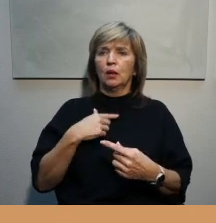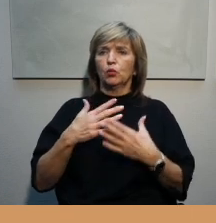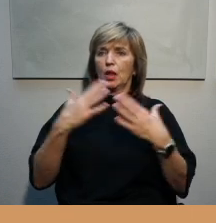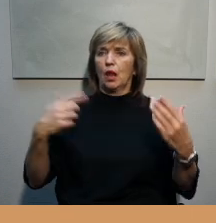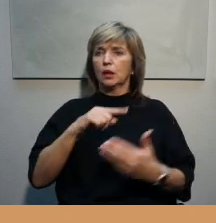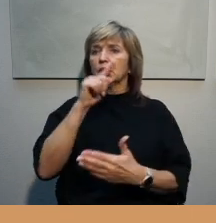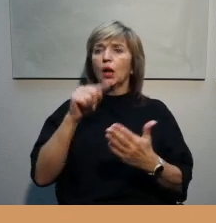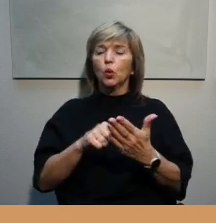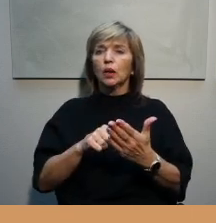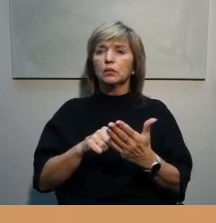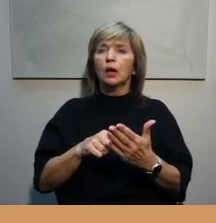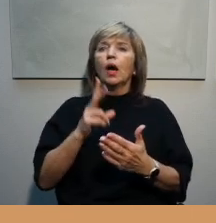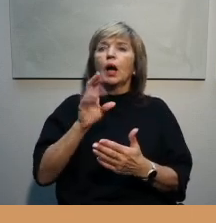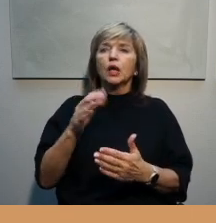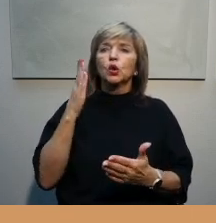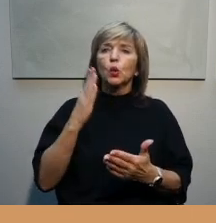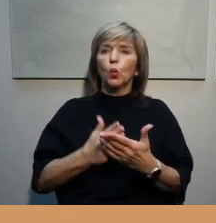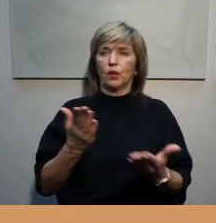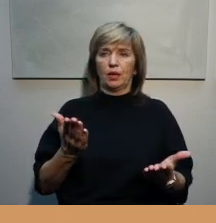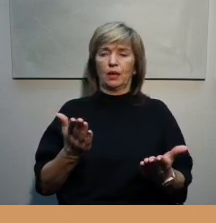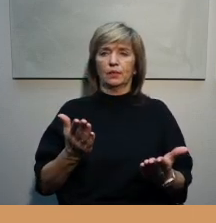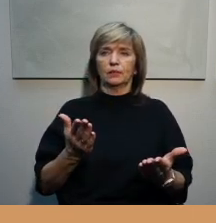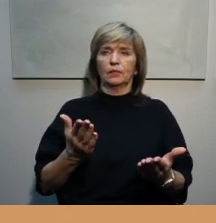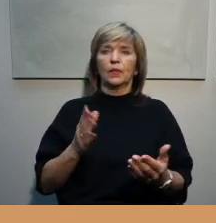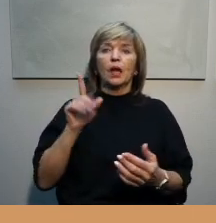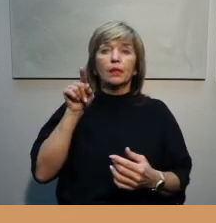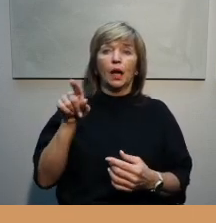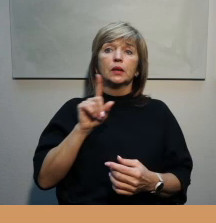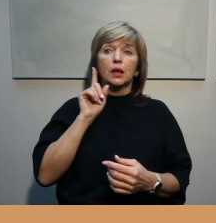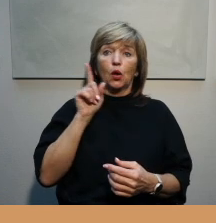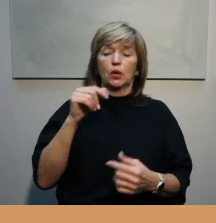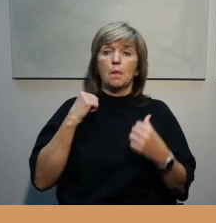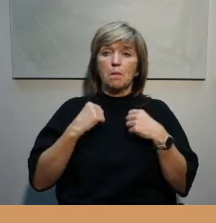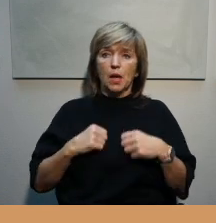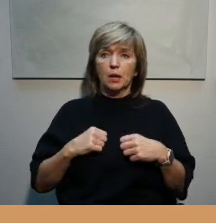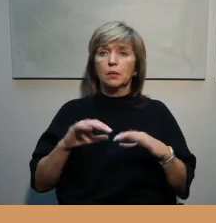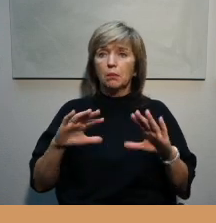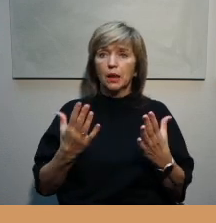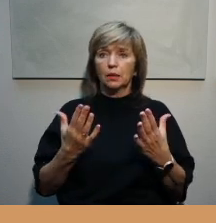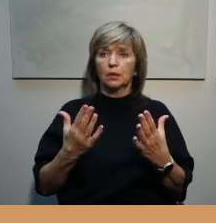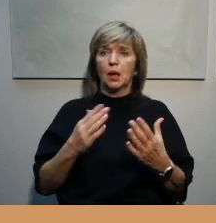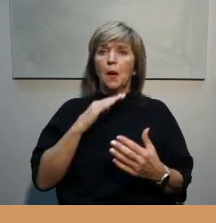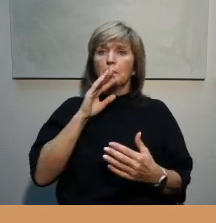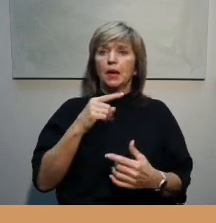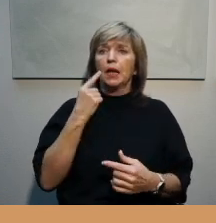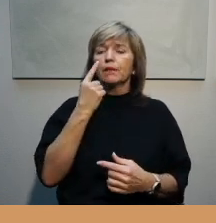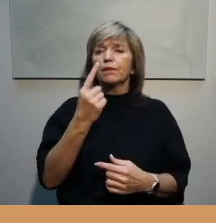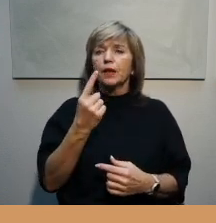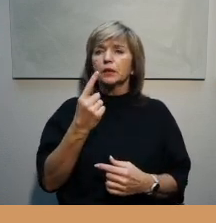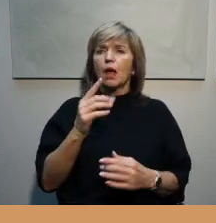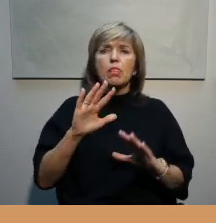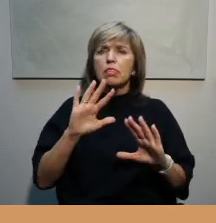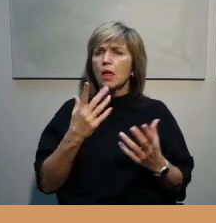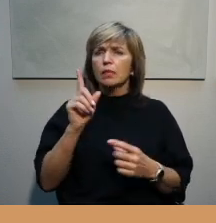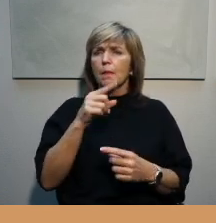lielais jautājums, kas notiek? Tas jaunietis ir mierīgs, bet pietiek viens